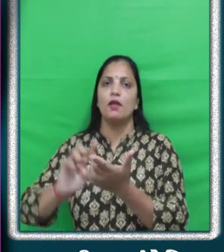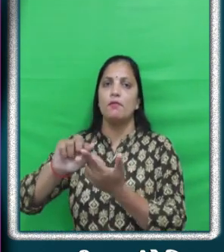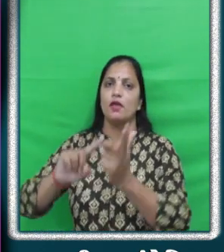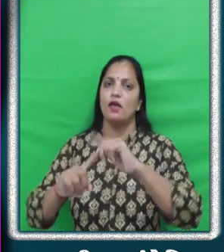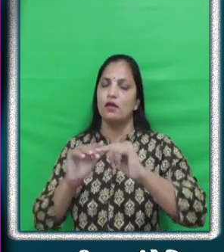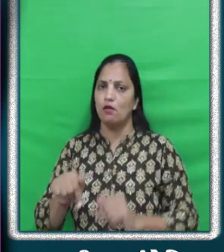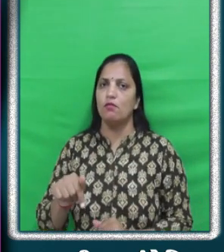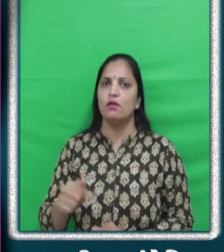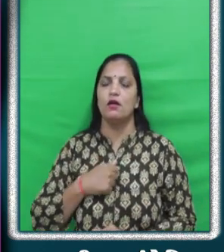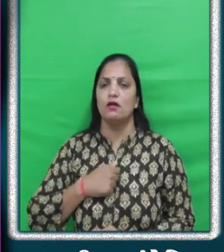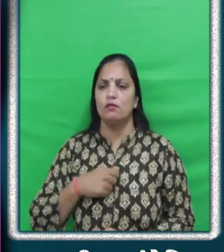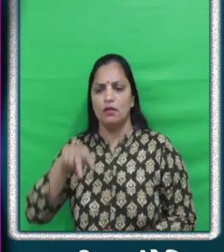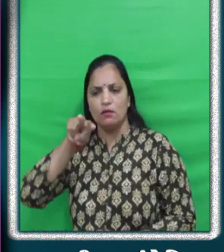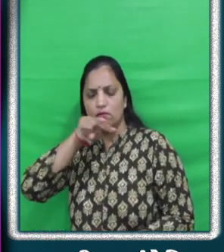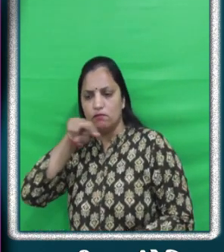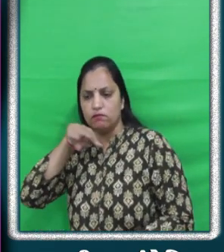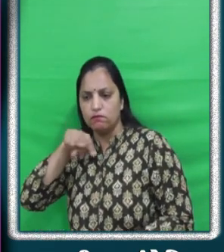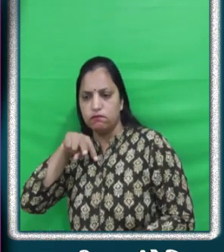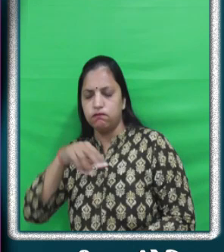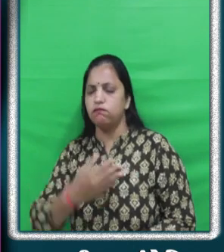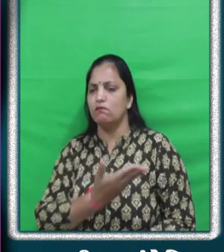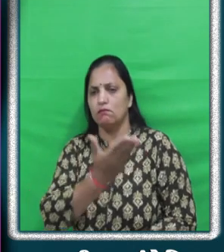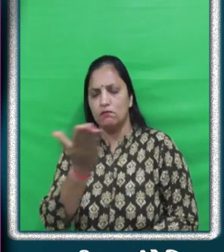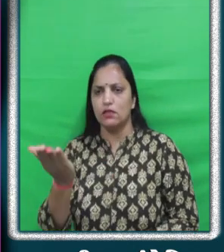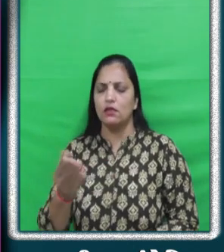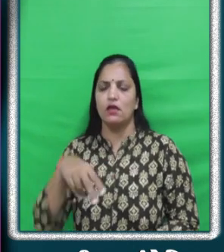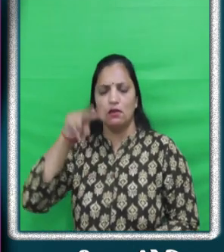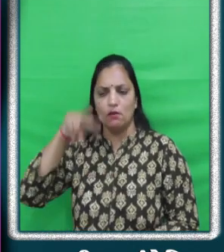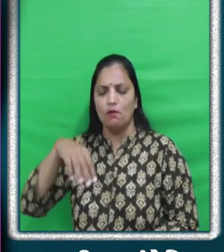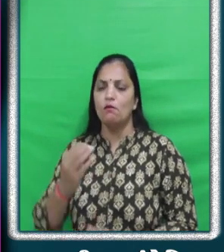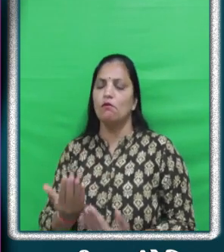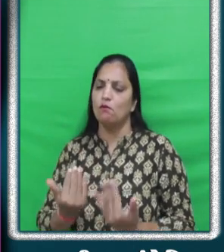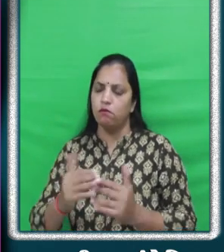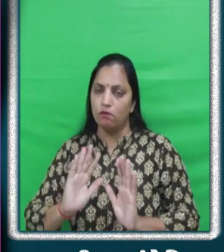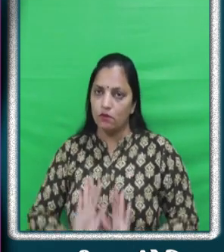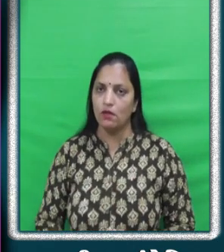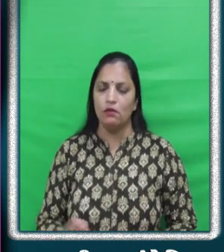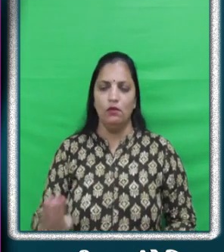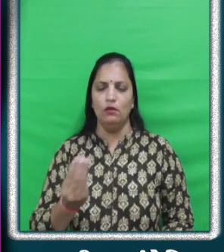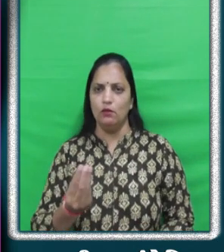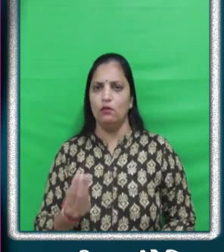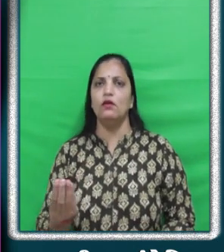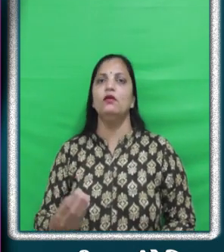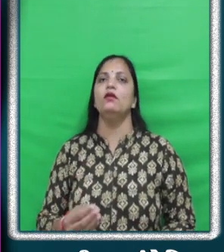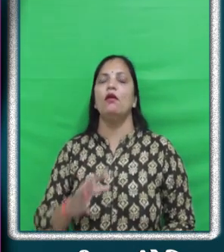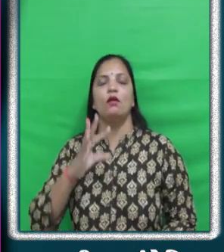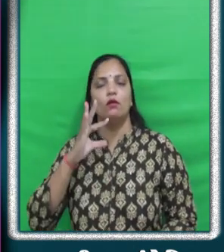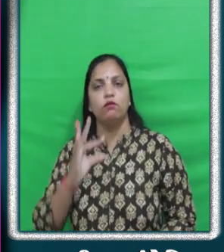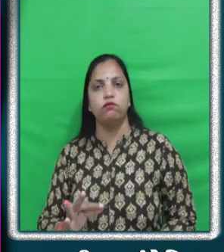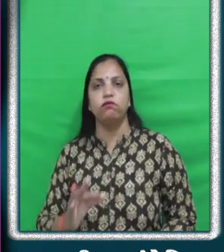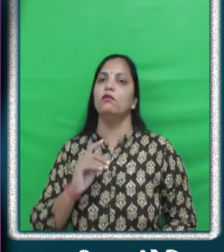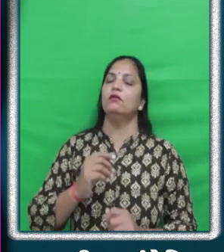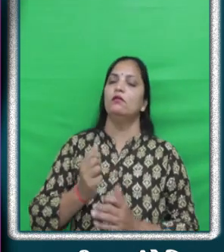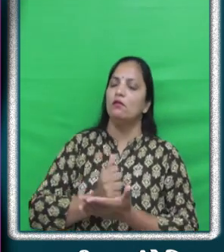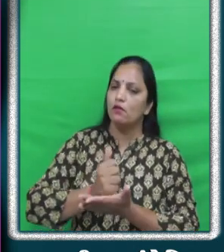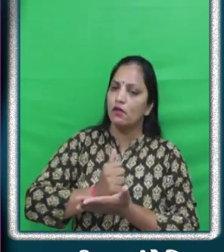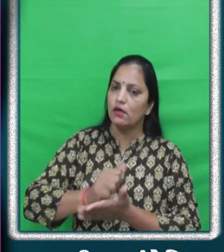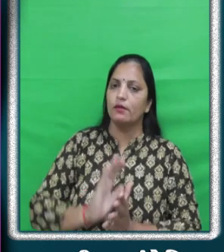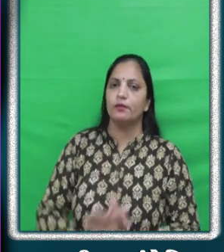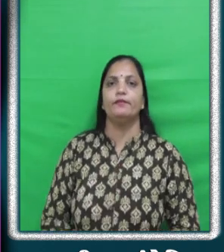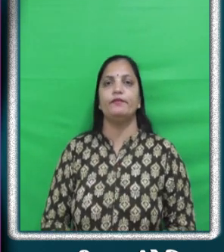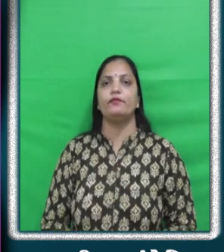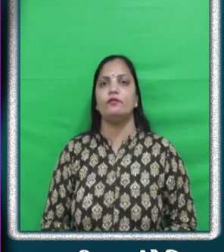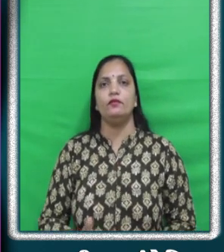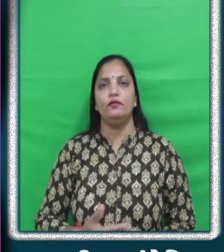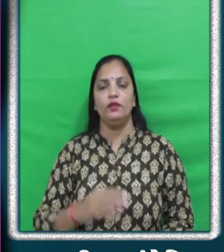પણ લખો છો તે અહીંથી અમને દેખાય છે, અમે બધાની કમેન્ટ વાંચી નથી શકતા, જેટલાની વંચાય એટલાની અમે જરૂર પ્રયાસ કરીએ છીએ